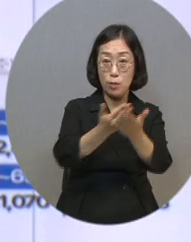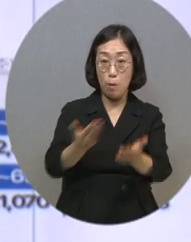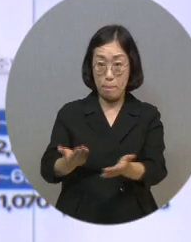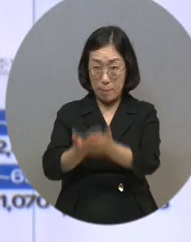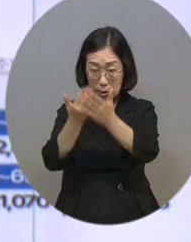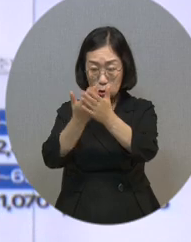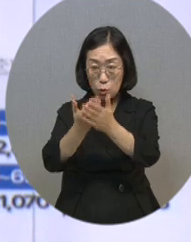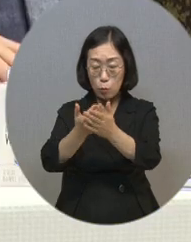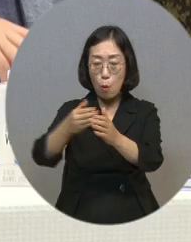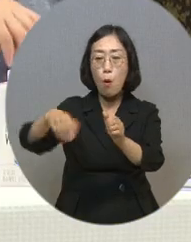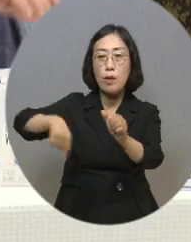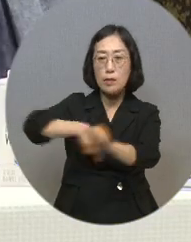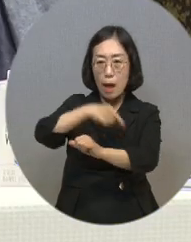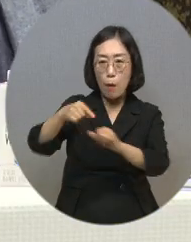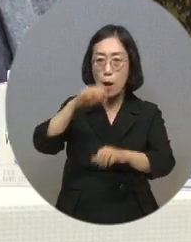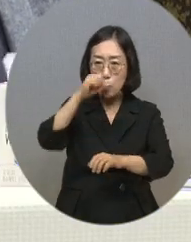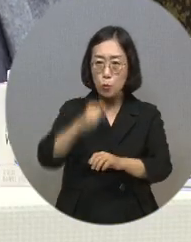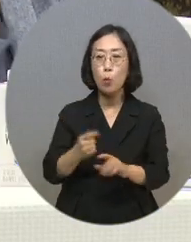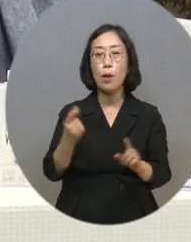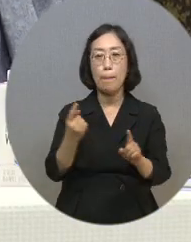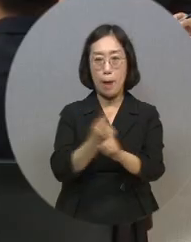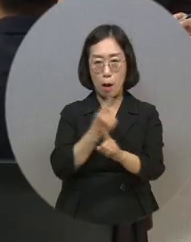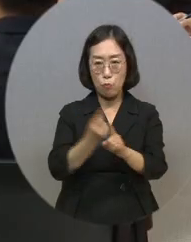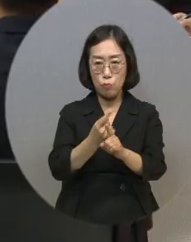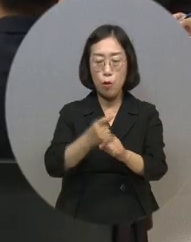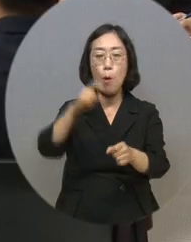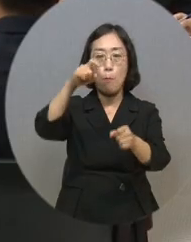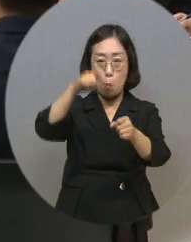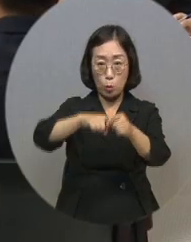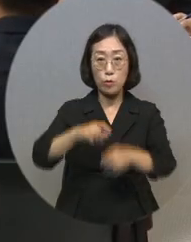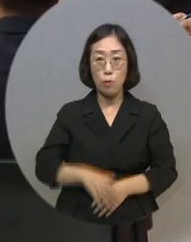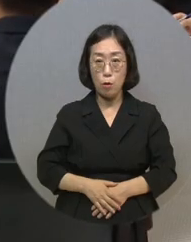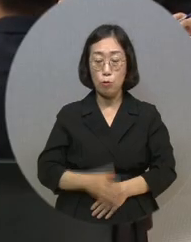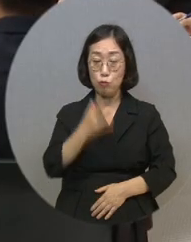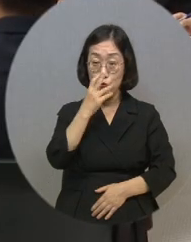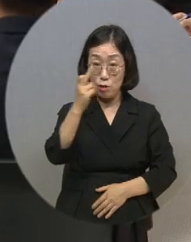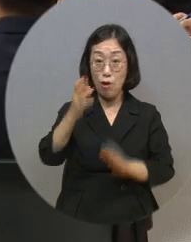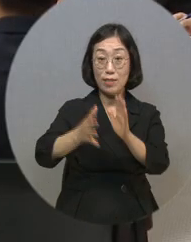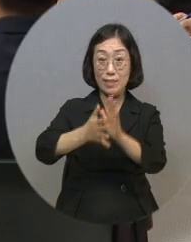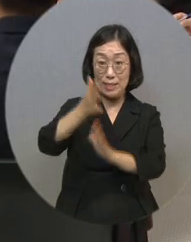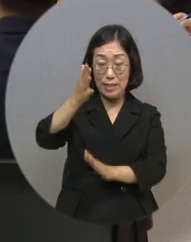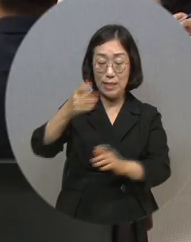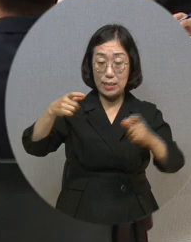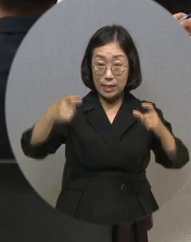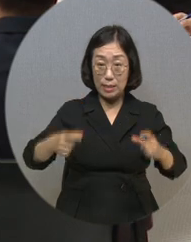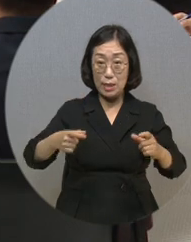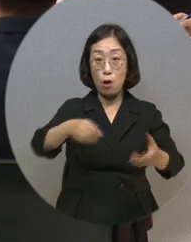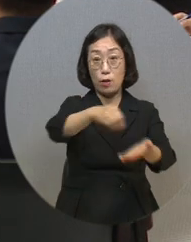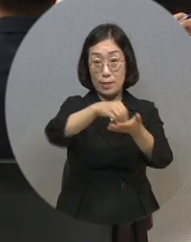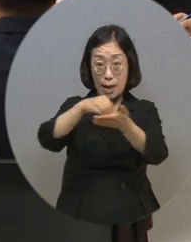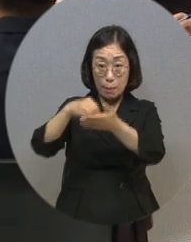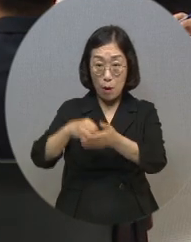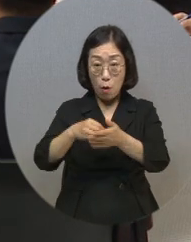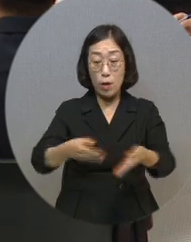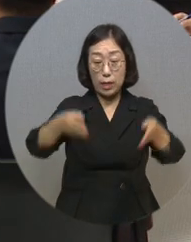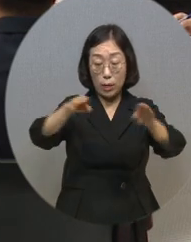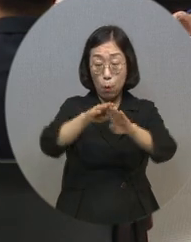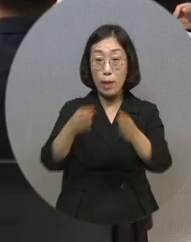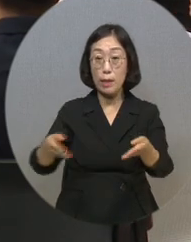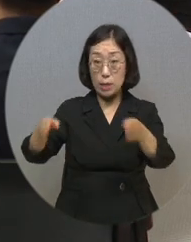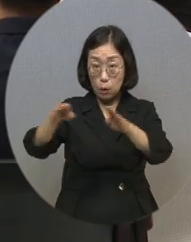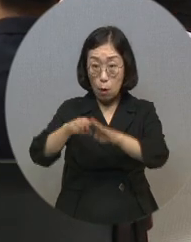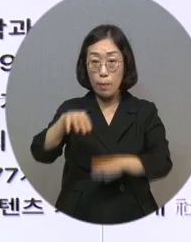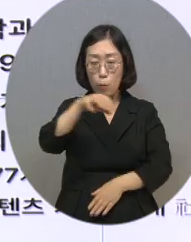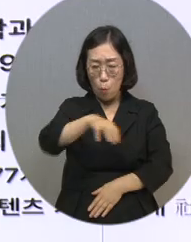등의 내용을 담고 있습니다. 또한 순천시는 지역 참여 기관들과 구체적인 목표와